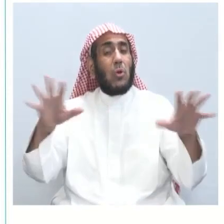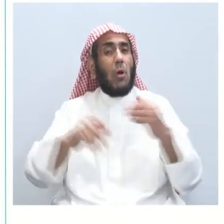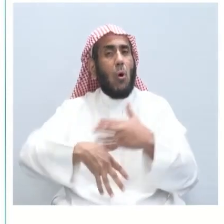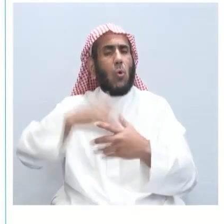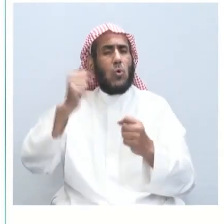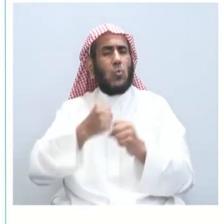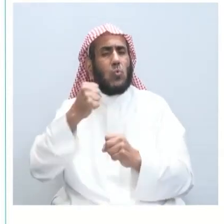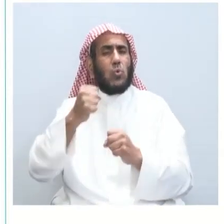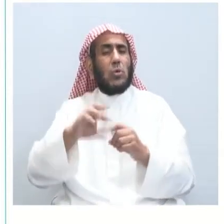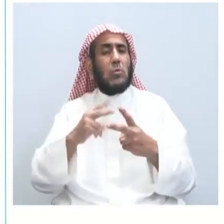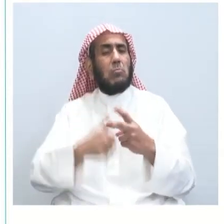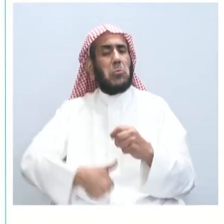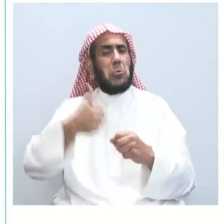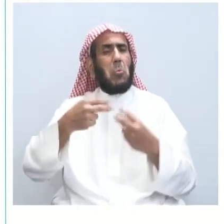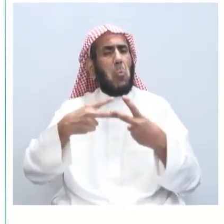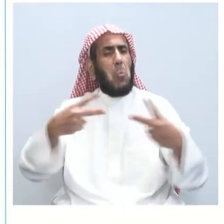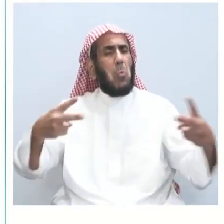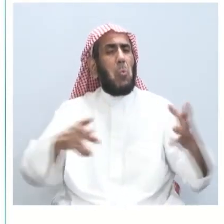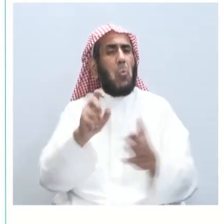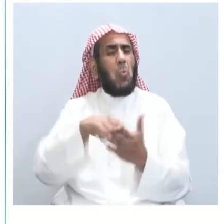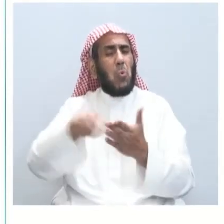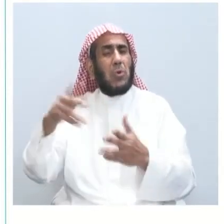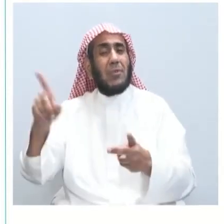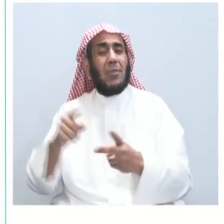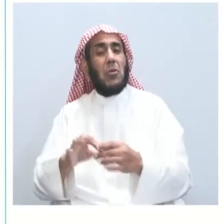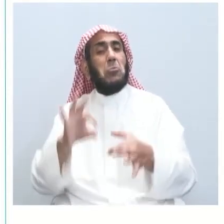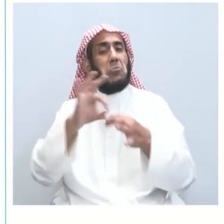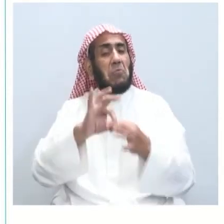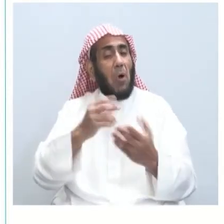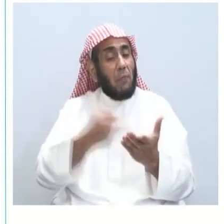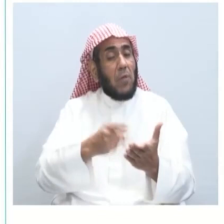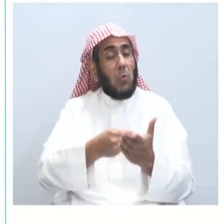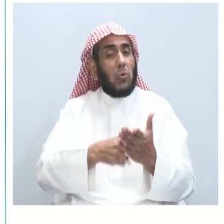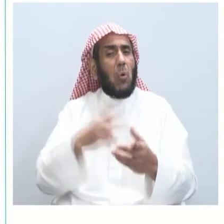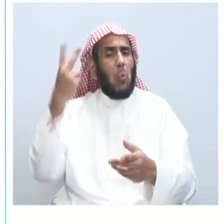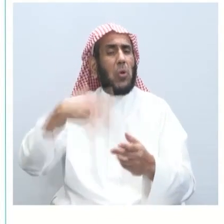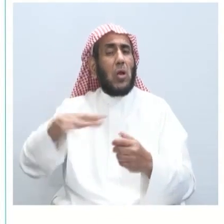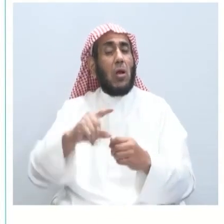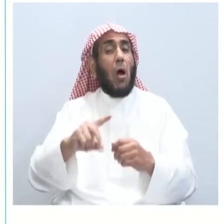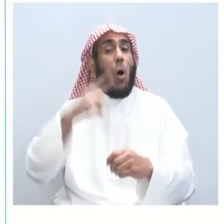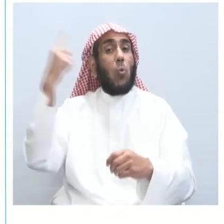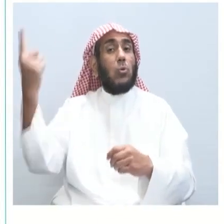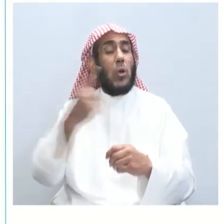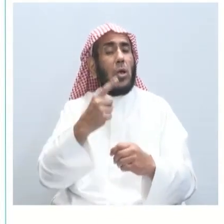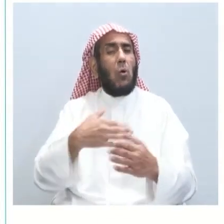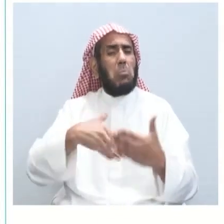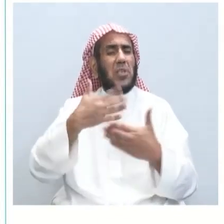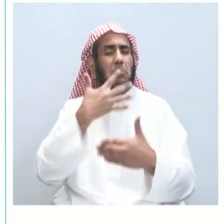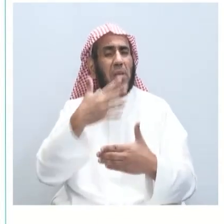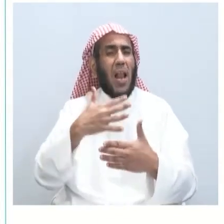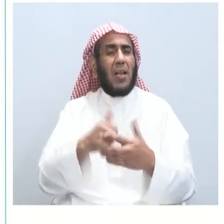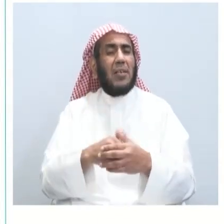تستطيع تلبيه جميع الطلبات ايضا لديها قد يكون اتفاقات وطنيه او حتى دوليه وبالتالي من السهل